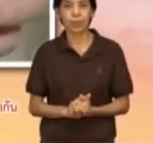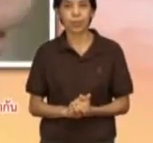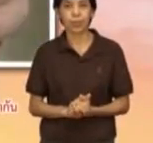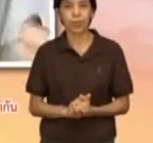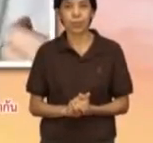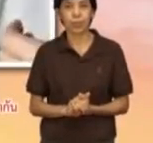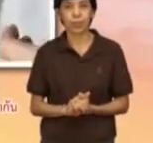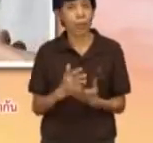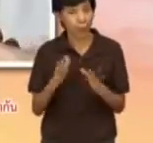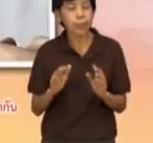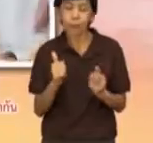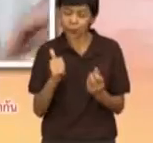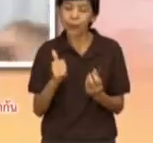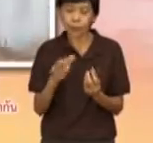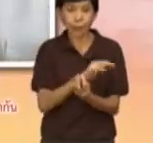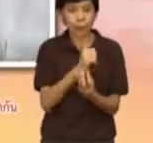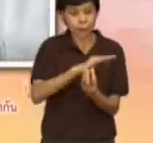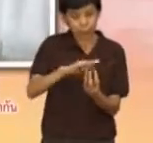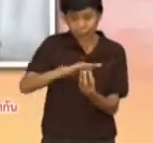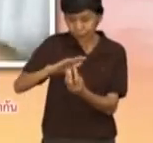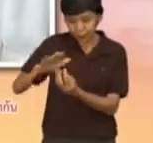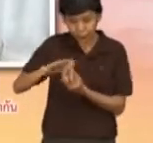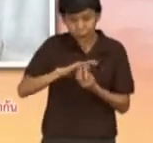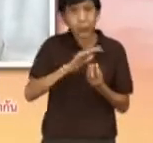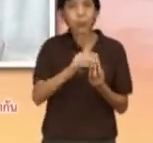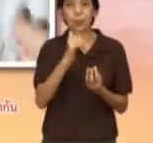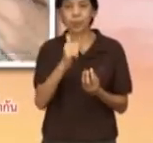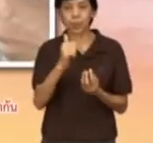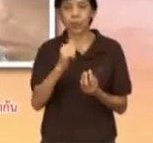พอไหมคะหรืออีก พอ ไหมคะ อีกนิดหนึ่งอีกนิด